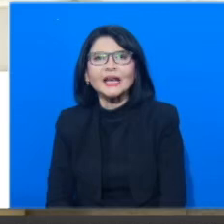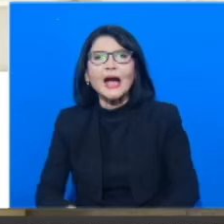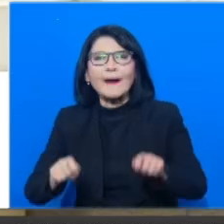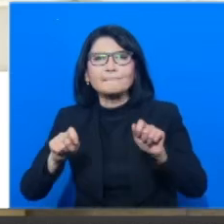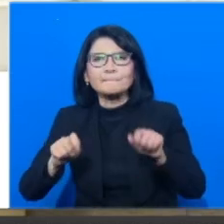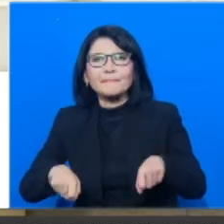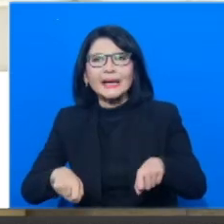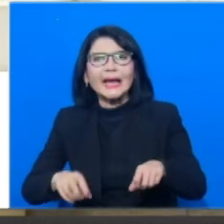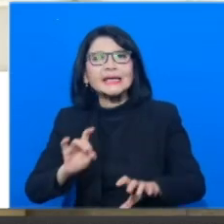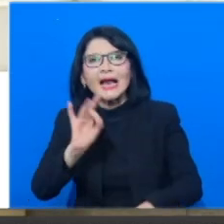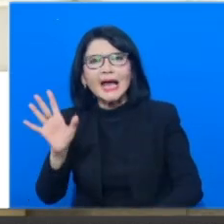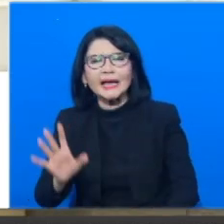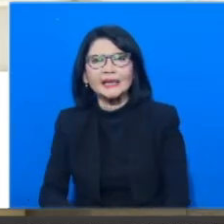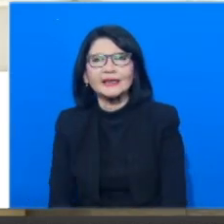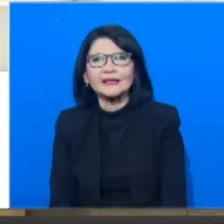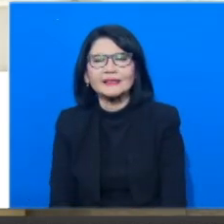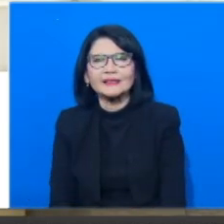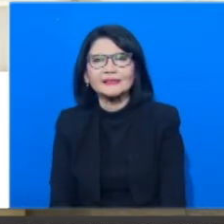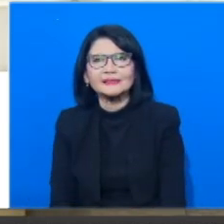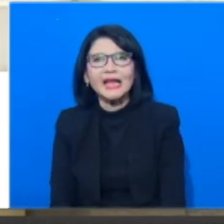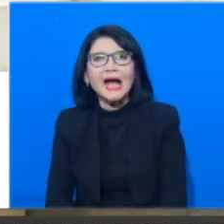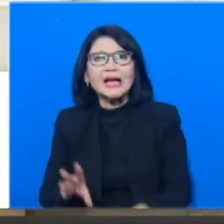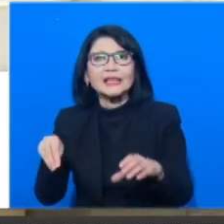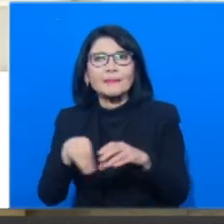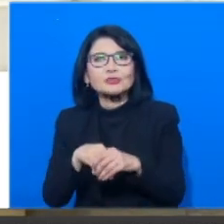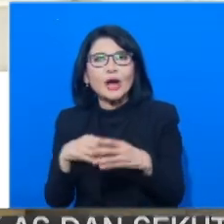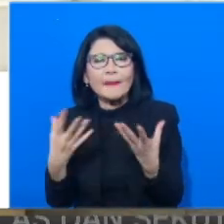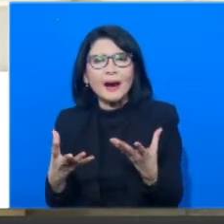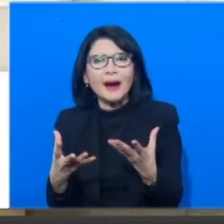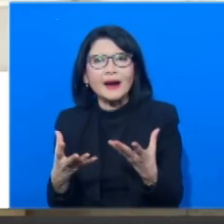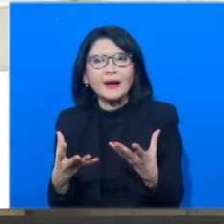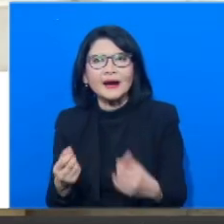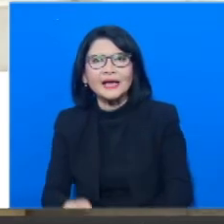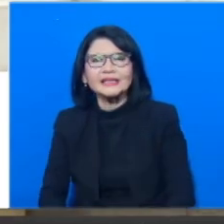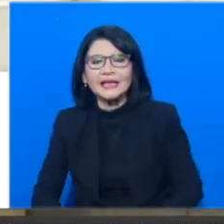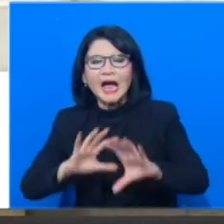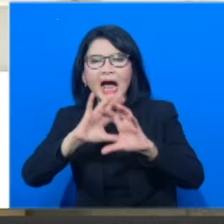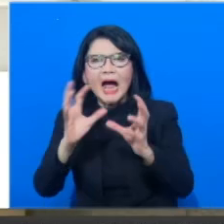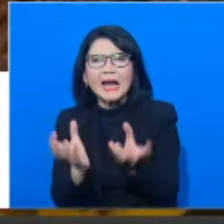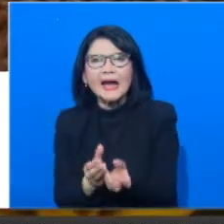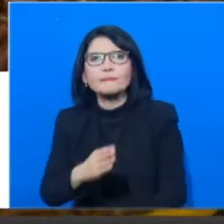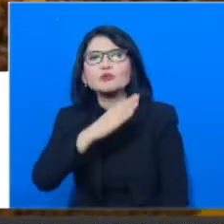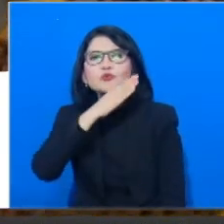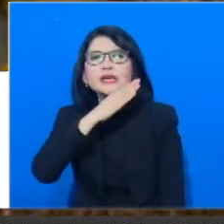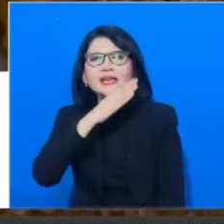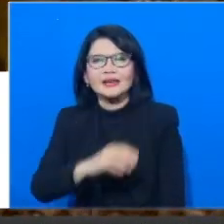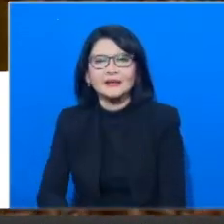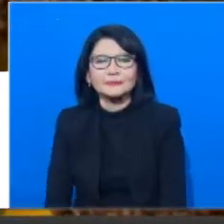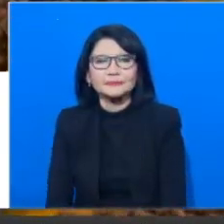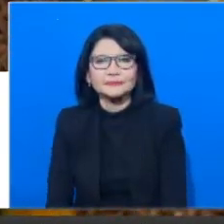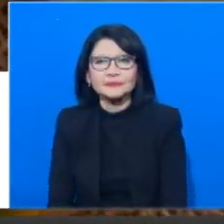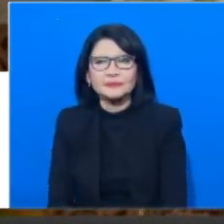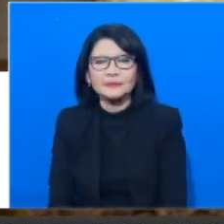karbohidrat jenis yang lainnya gitu. Dan salah satunya yang memang muncul di industri adalah labu kuning tersebut.